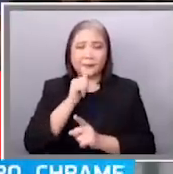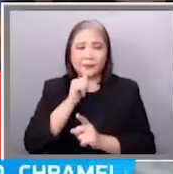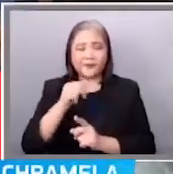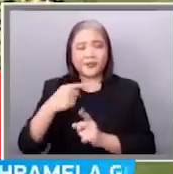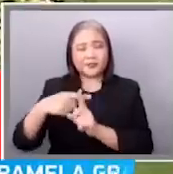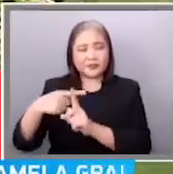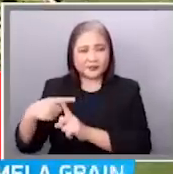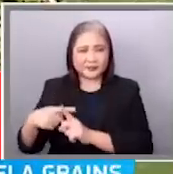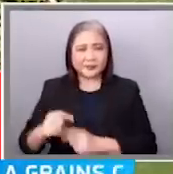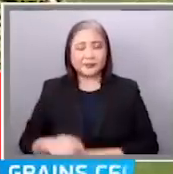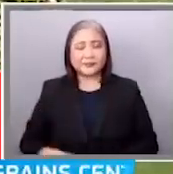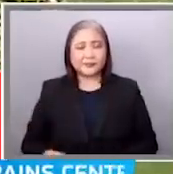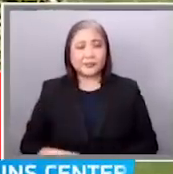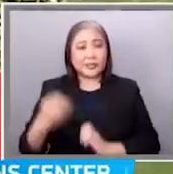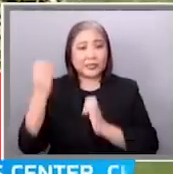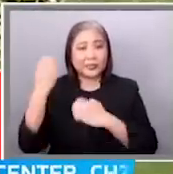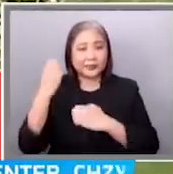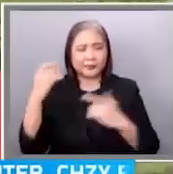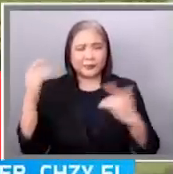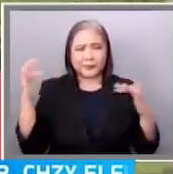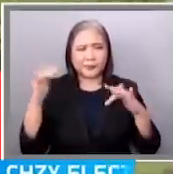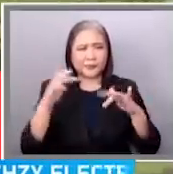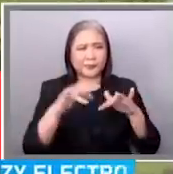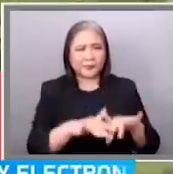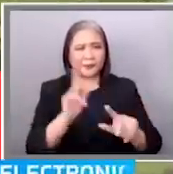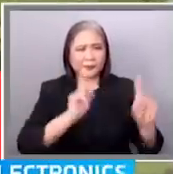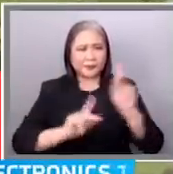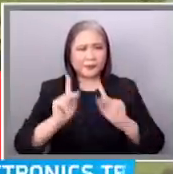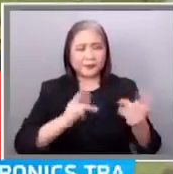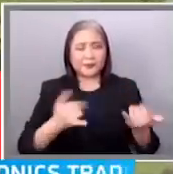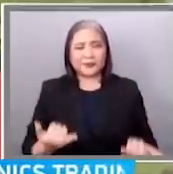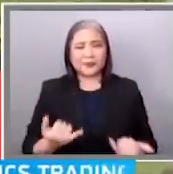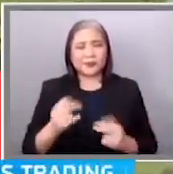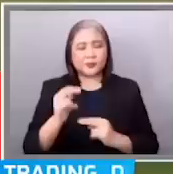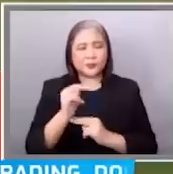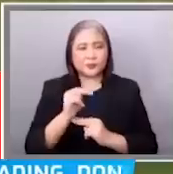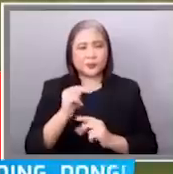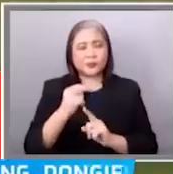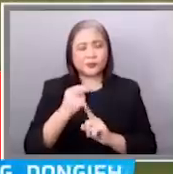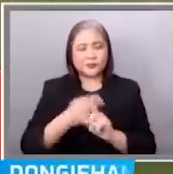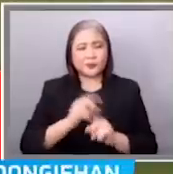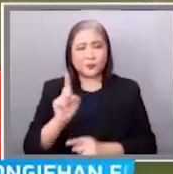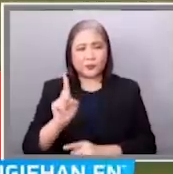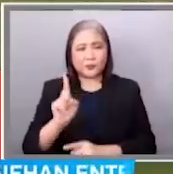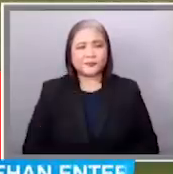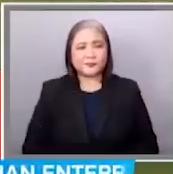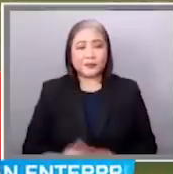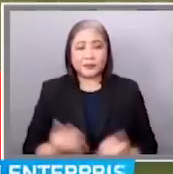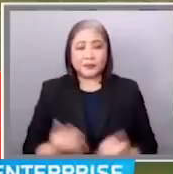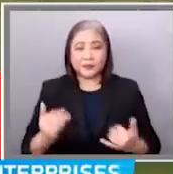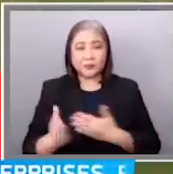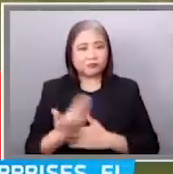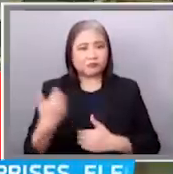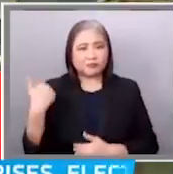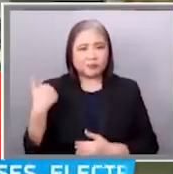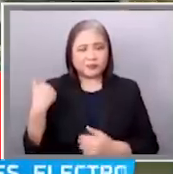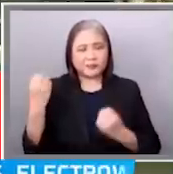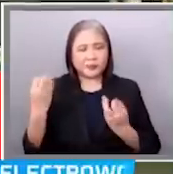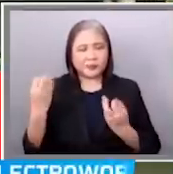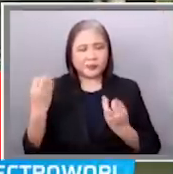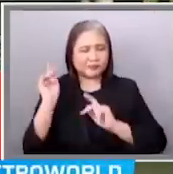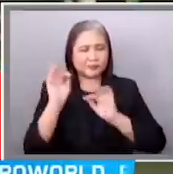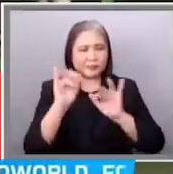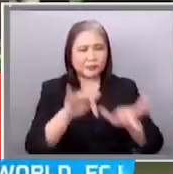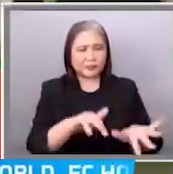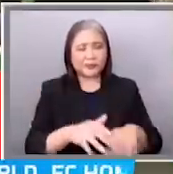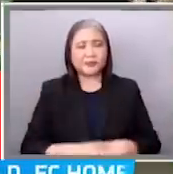inaasahan na isa ito sa dadagsain ng mga tao ngayong undas. Ngayong umaga, hindi pa gaano karami ang dumating dito. Sa estimate ng Mandaue